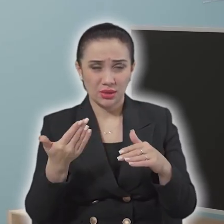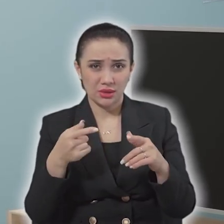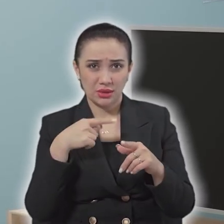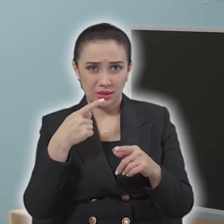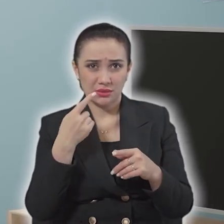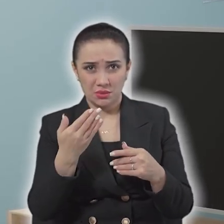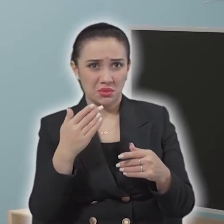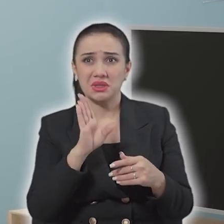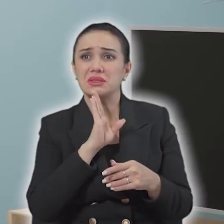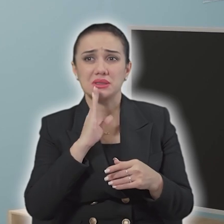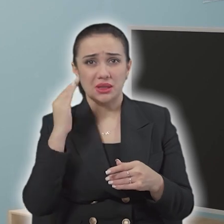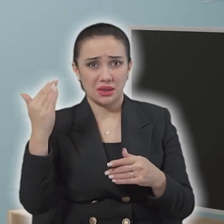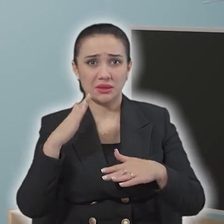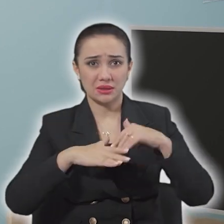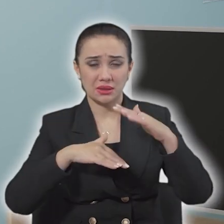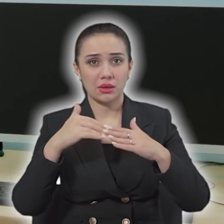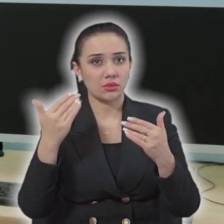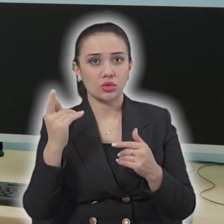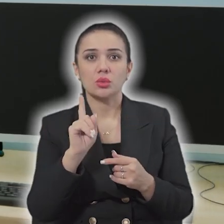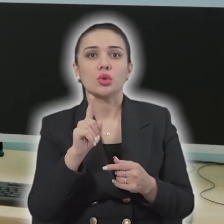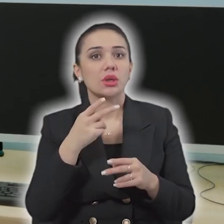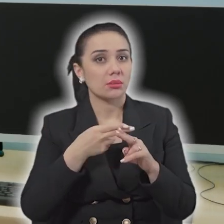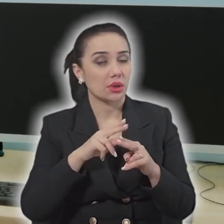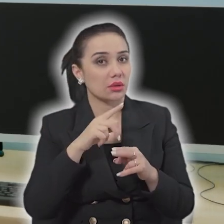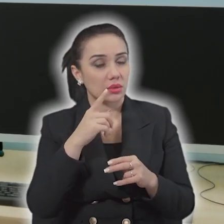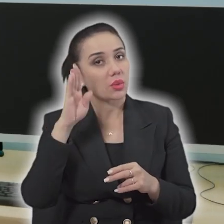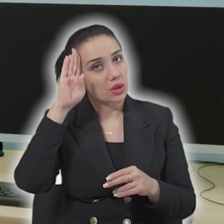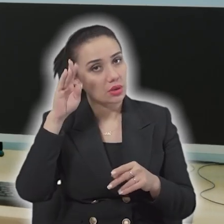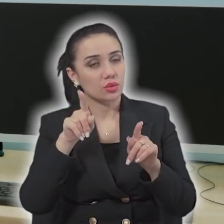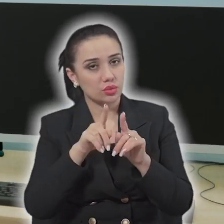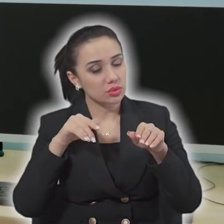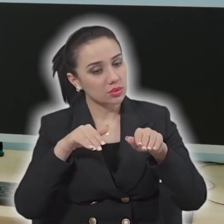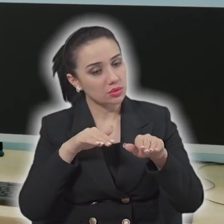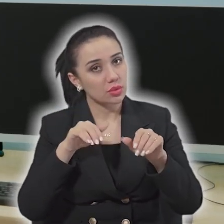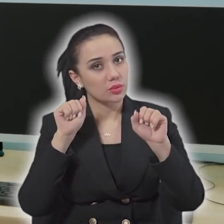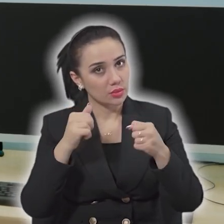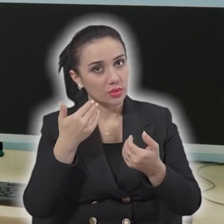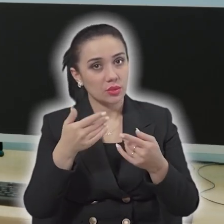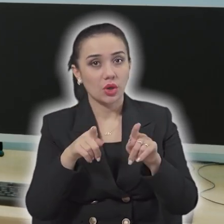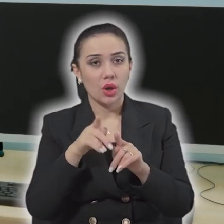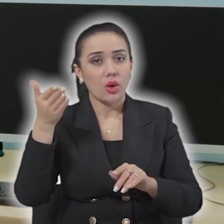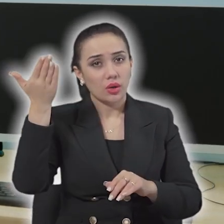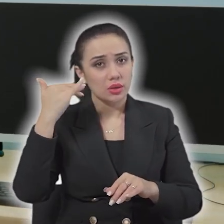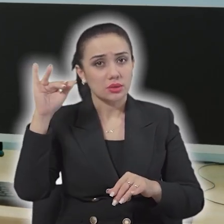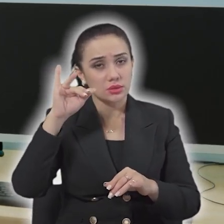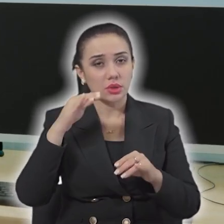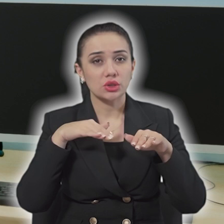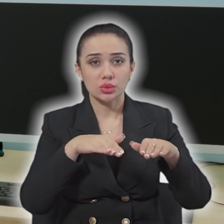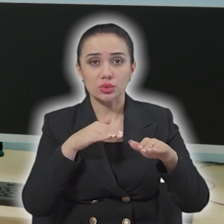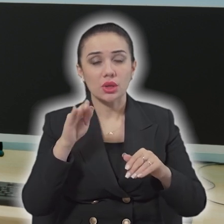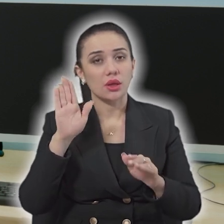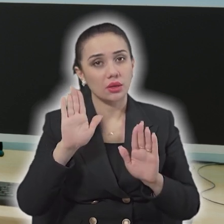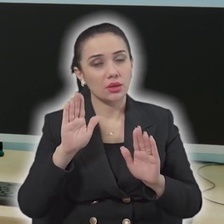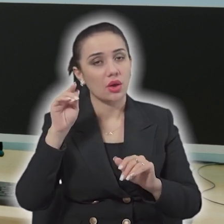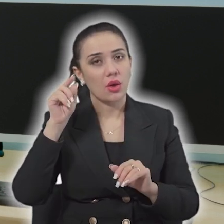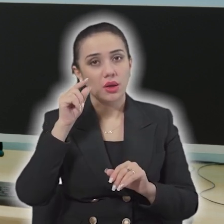deysanmi? Axir bu qizlarning kasbi-ku? Bu nima deganing? Erkaklar ham tikuvchilik bilan shug'ullanadi. Qadim tarixda tikuvchilik